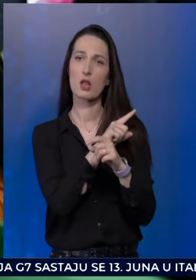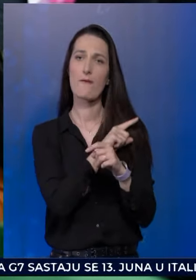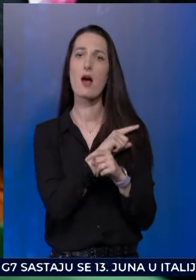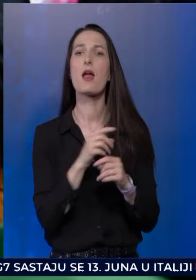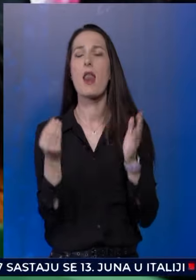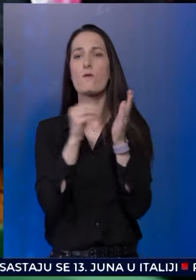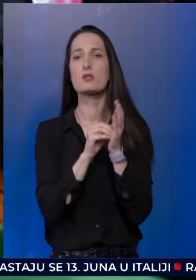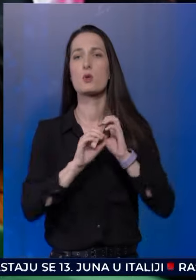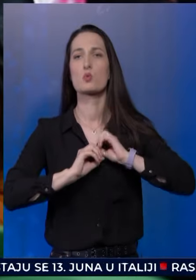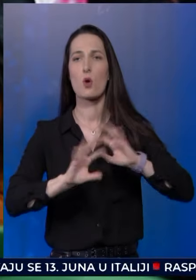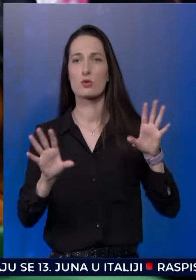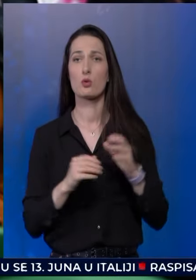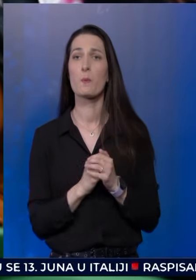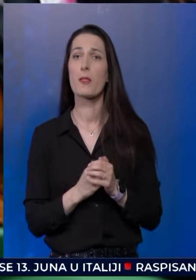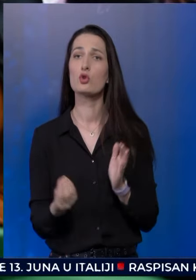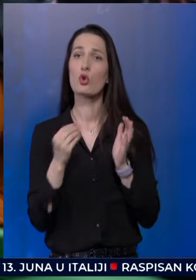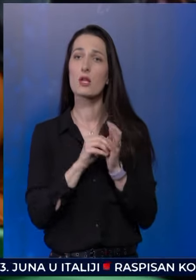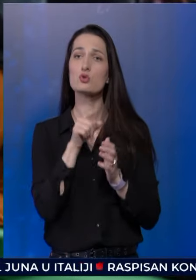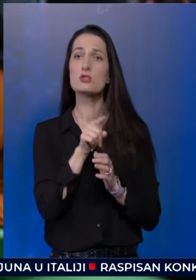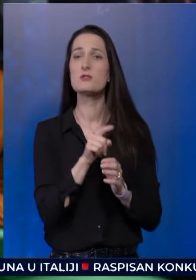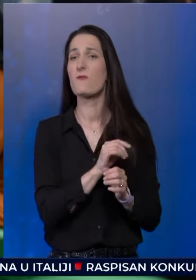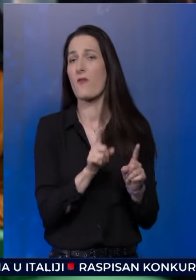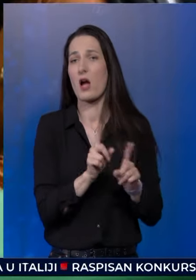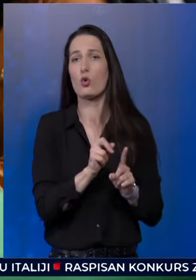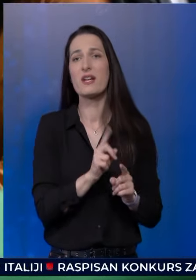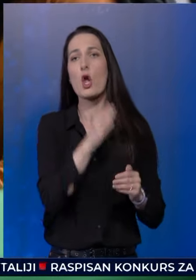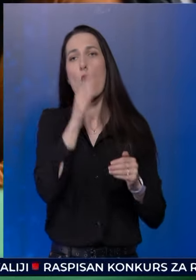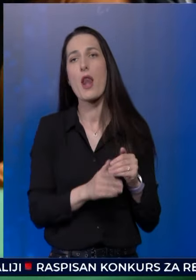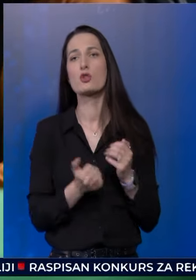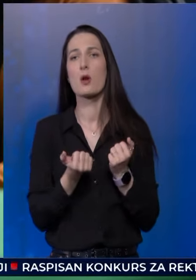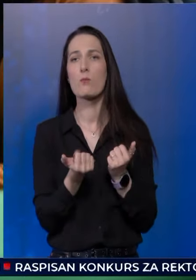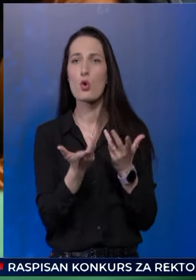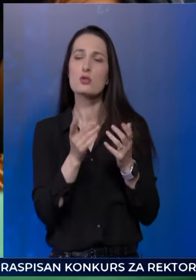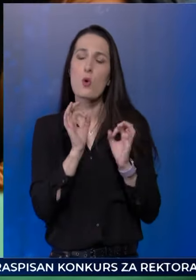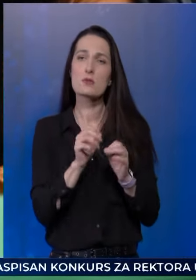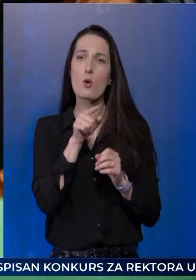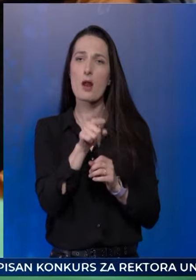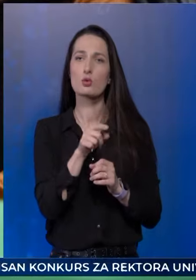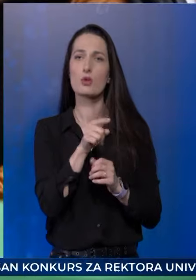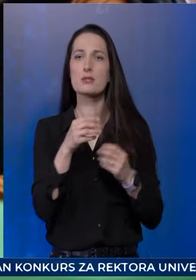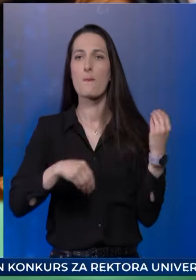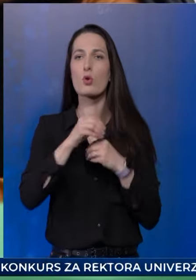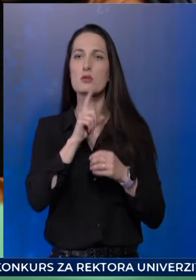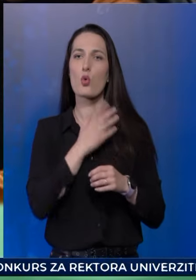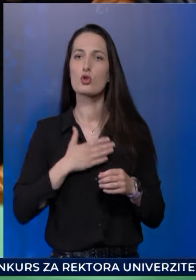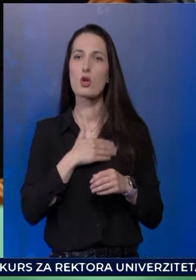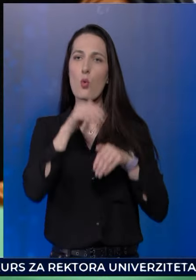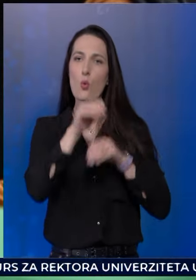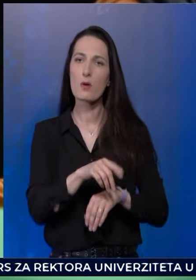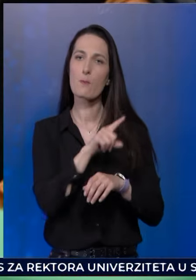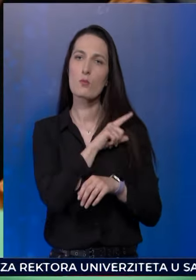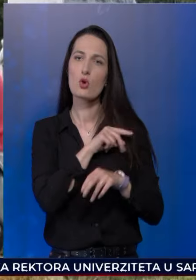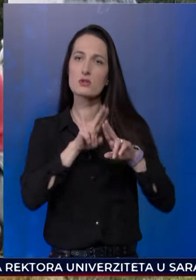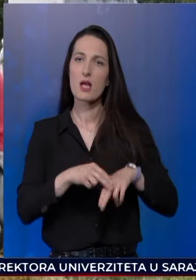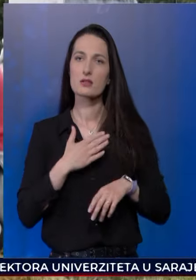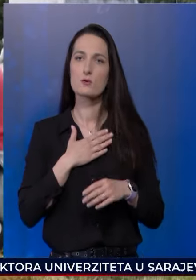se u saopćenju. Dodaje se da to svakako nije konačan broj s obzirom na to da se porodice koje žele ukopati posmrtne